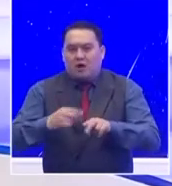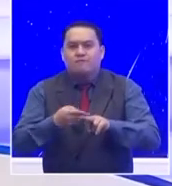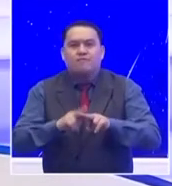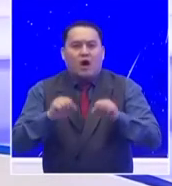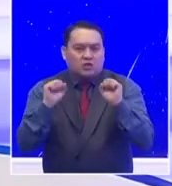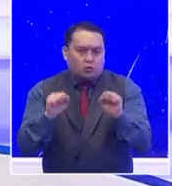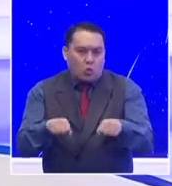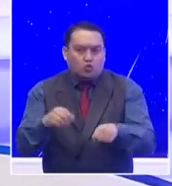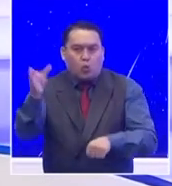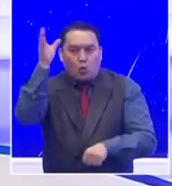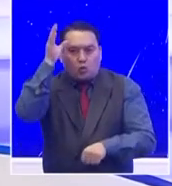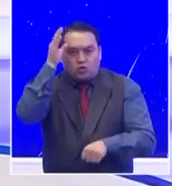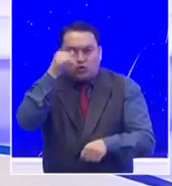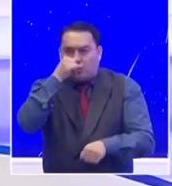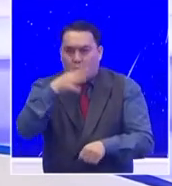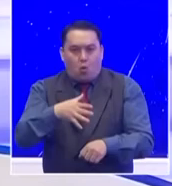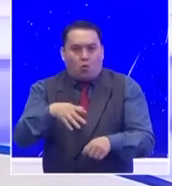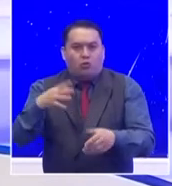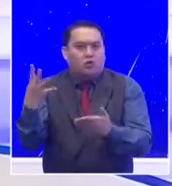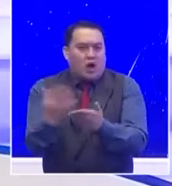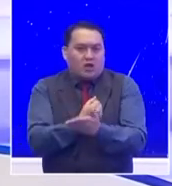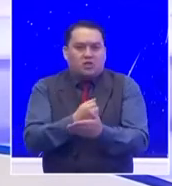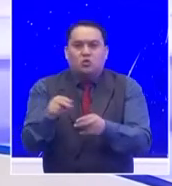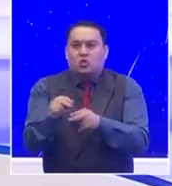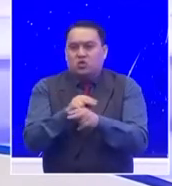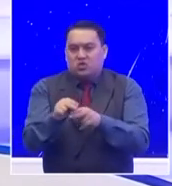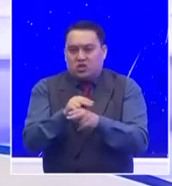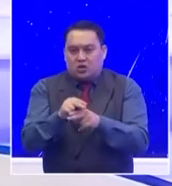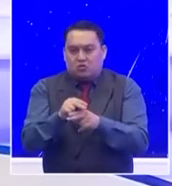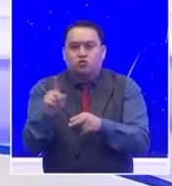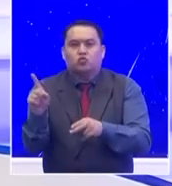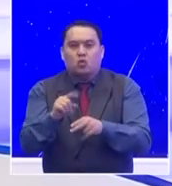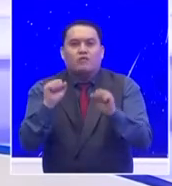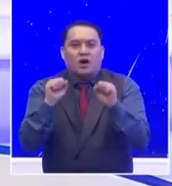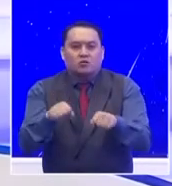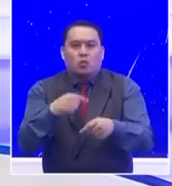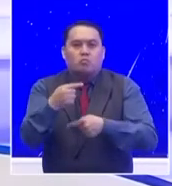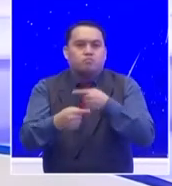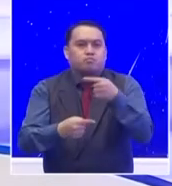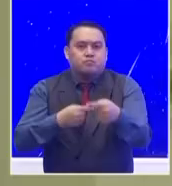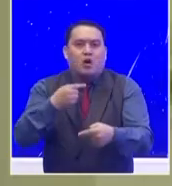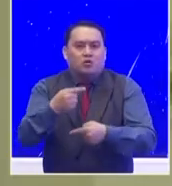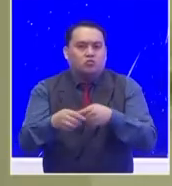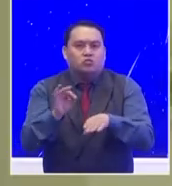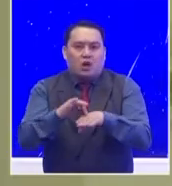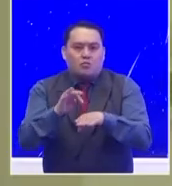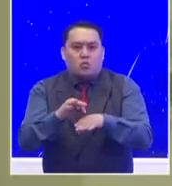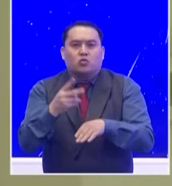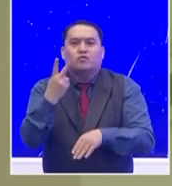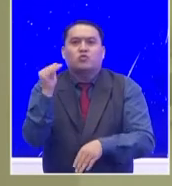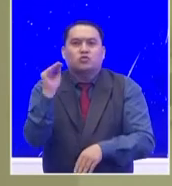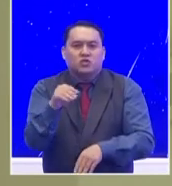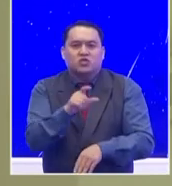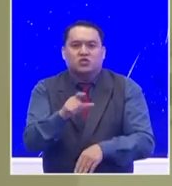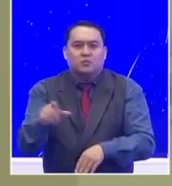Подчеркивается, что ученые пока не так много знают о новом штамме и не исключают, что он может мутировать. Заболевших уже более 2000